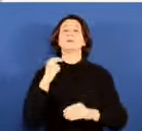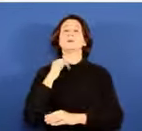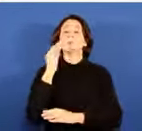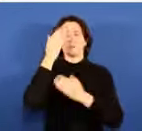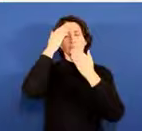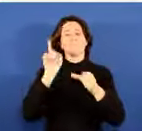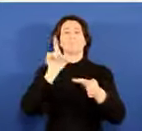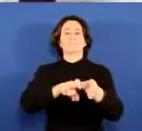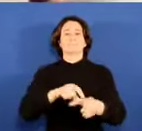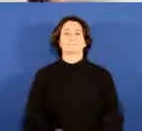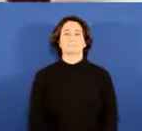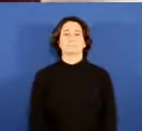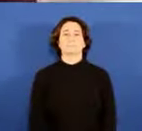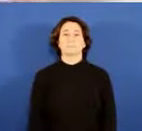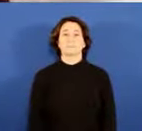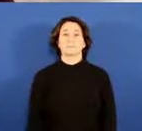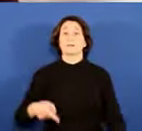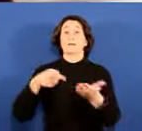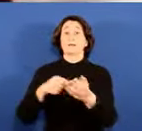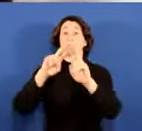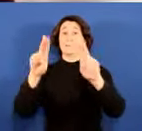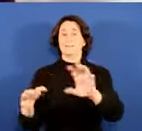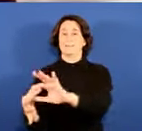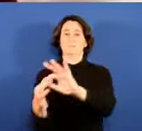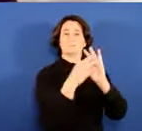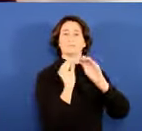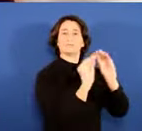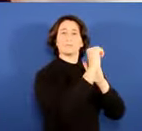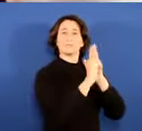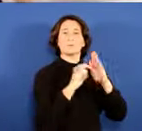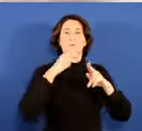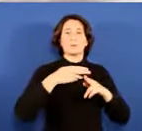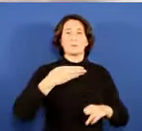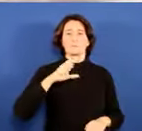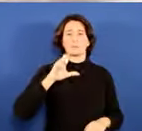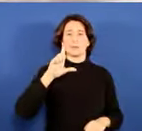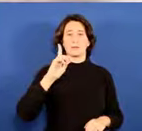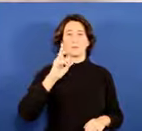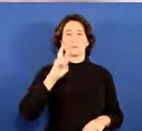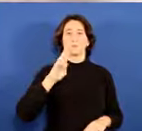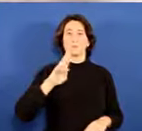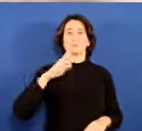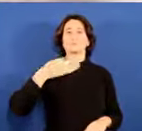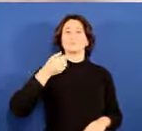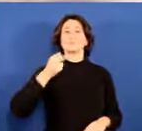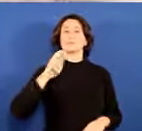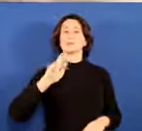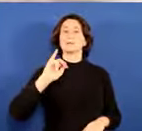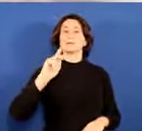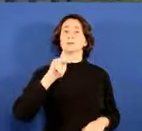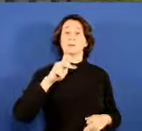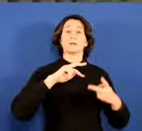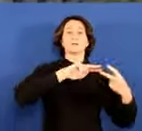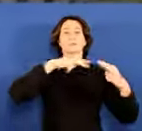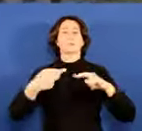Beldurbarik urtean zehar egindako ekintzen programa integrala da eta udalek, ikastetxeek, zein tokian tokiko gaztelekuek bete-betean parte